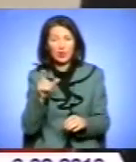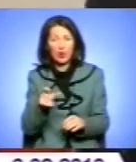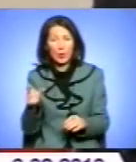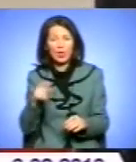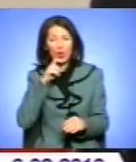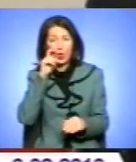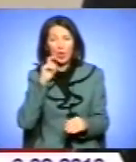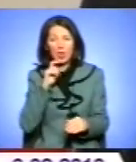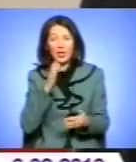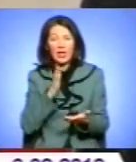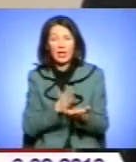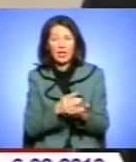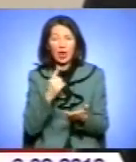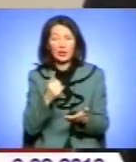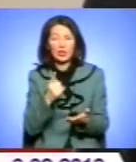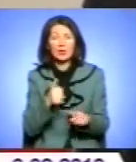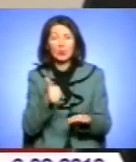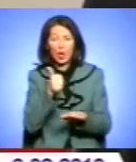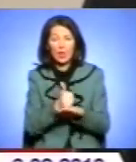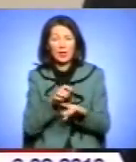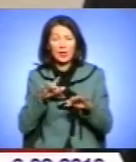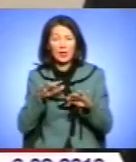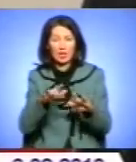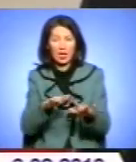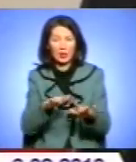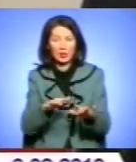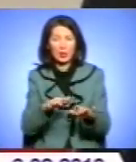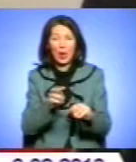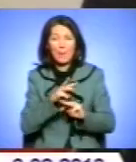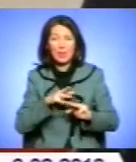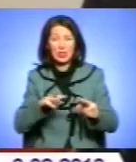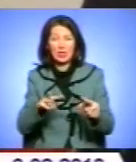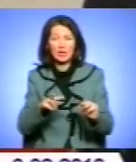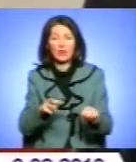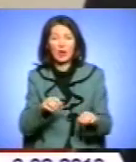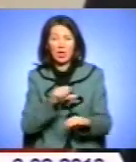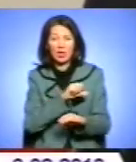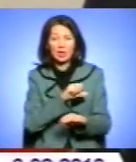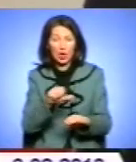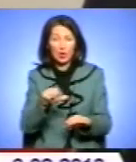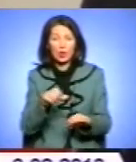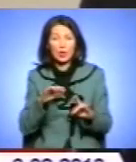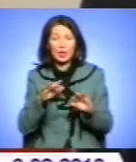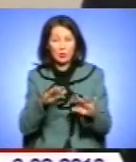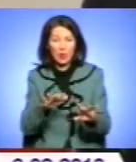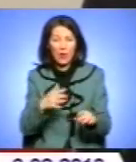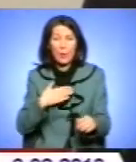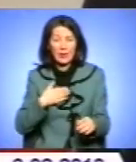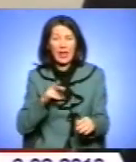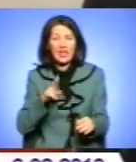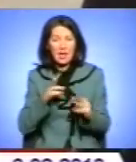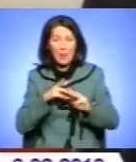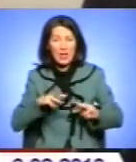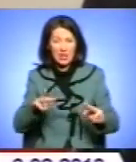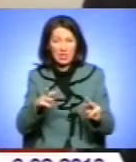України є одним з пріоритетів діяльності Міністерства закордонних справ і мене як міністра. Це наш